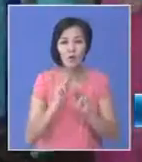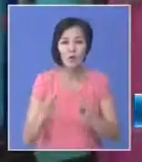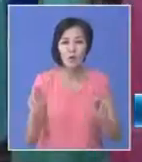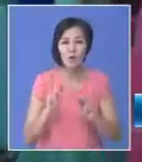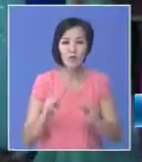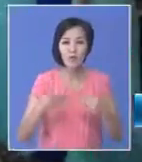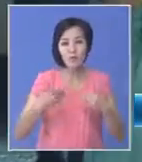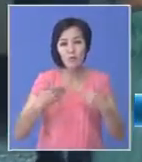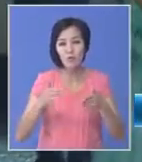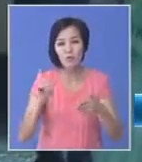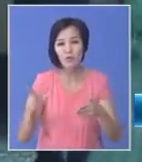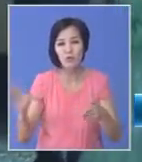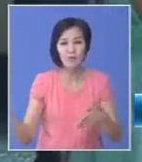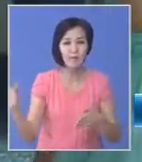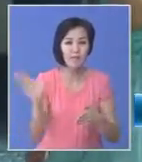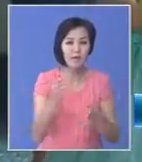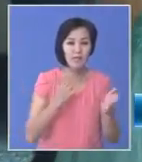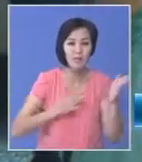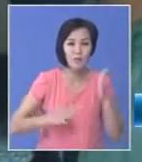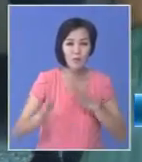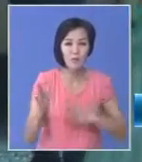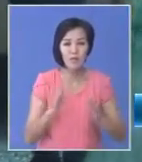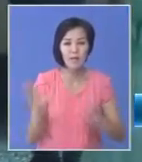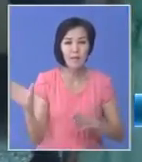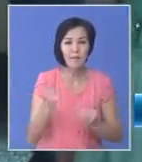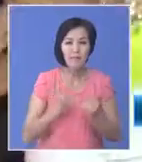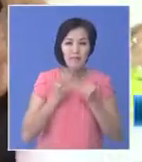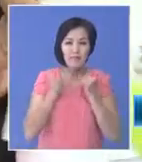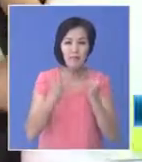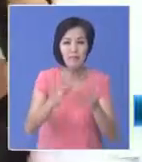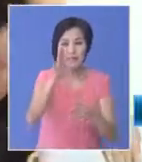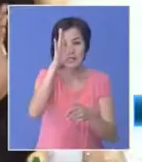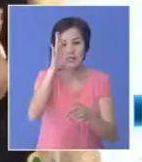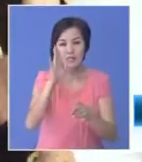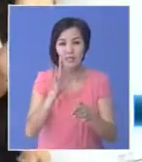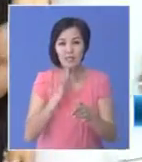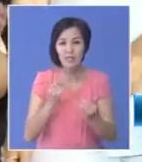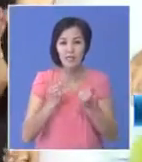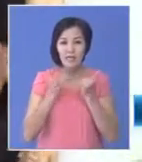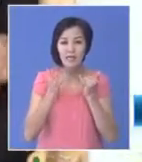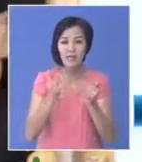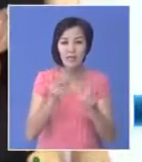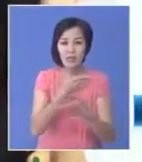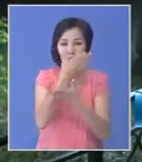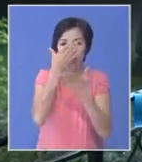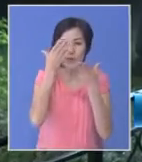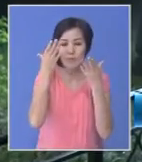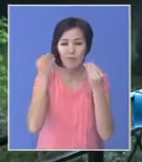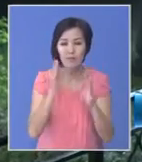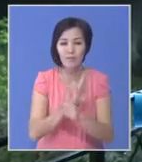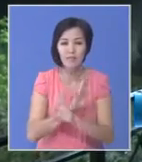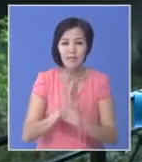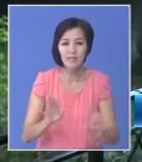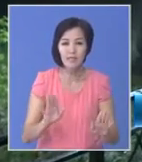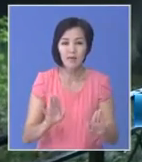көңілді. Барлық құрмет, барлық сый қызғалдақтай құлпырған қыз жігіттерге. Олар бұл кешті ұмытылмастай өткізгісі келеді. Ал сынып